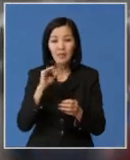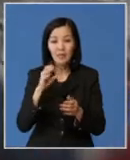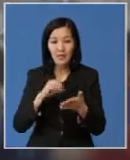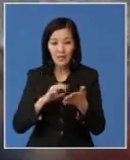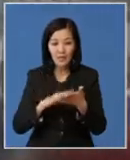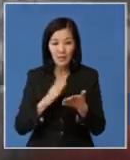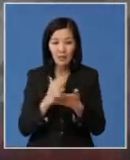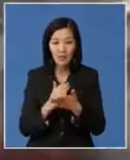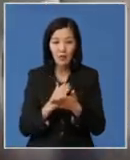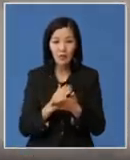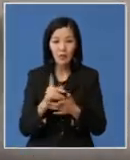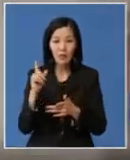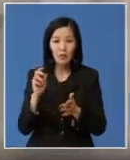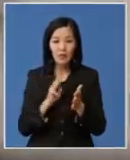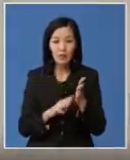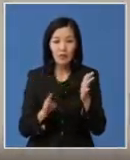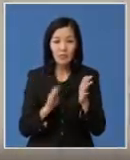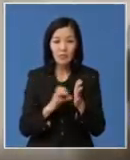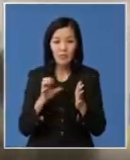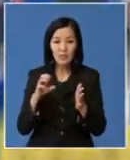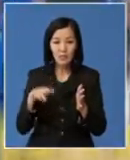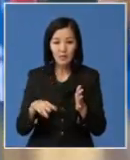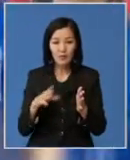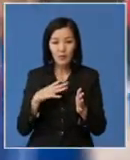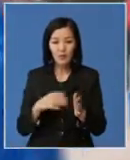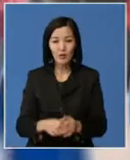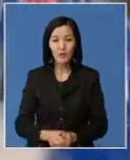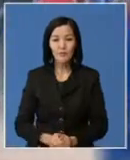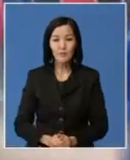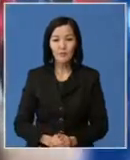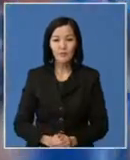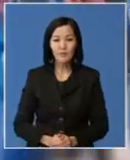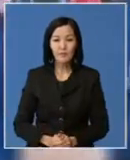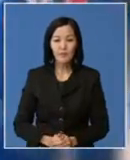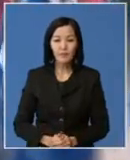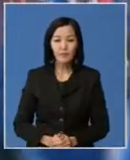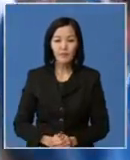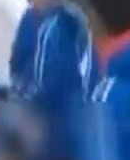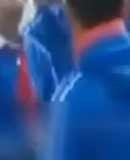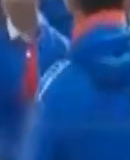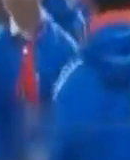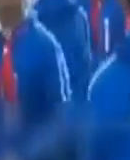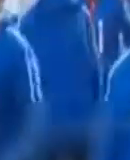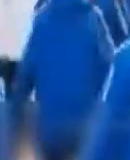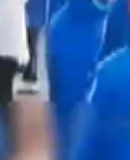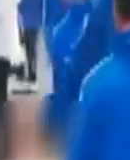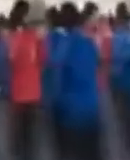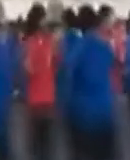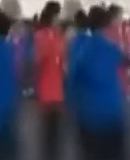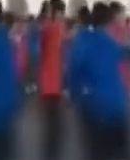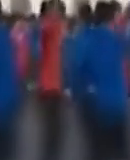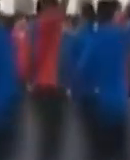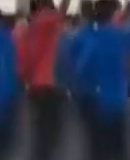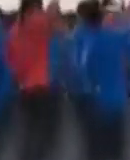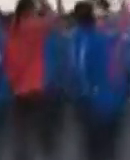тіркеліп тұр. Оның бойы 188 сантиметр болған. Топтаманы ғалымдар ақпараттарымен дайындаған Елдана Сәрсенбаева, Әмина Құдайберген,